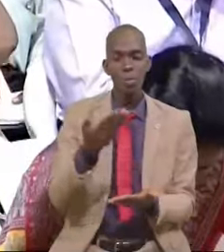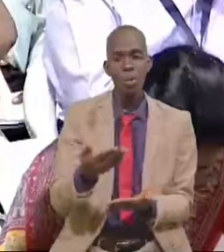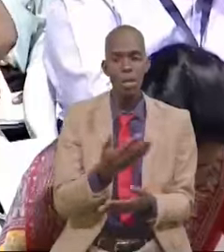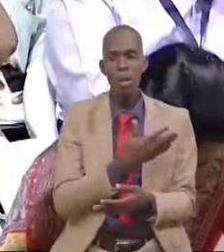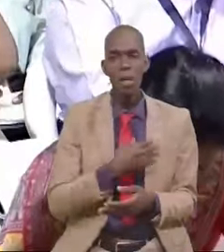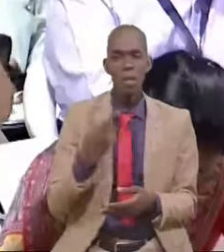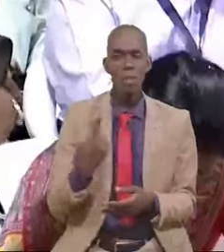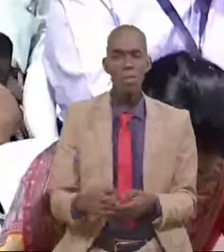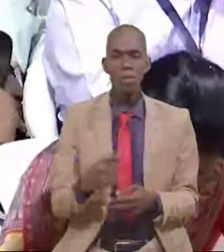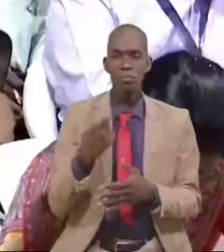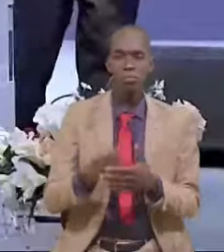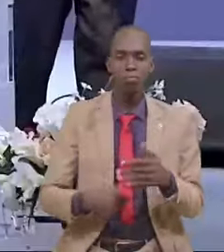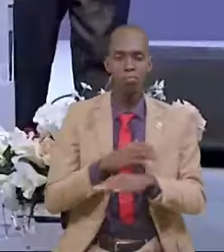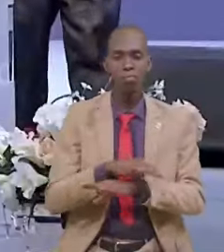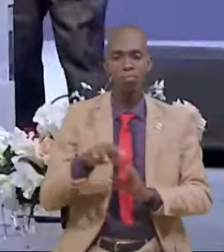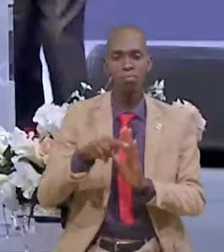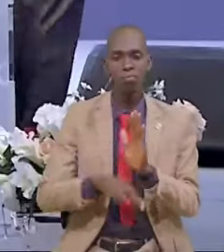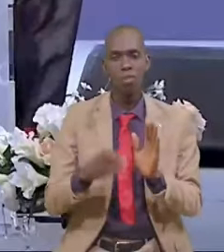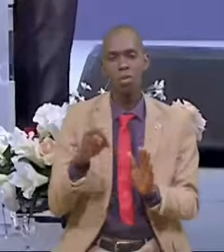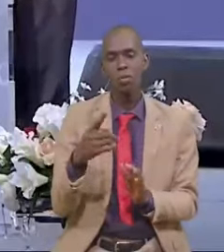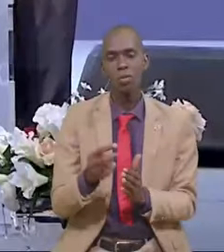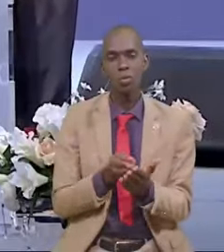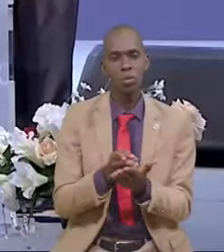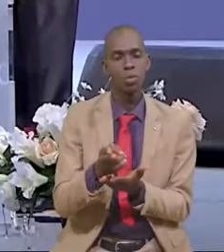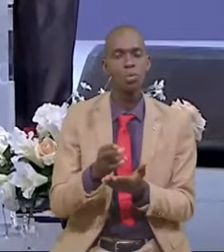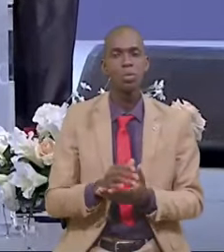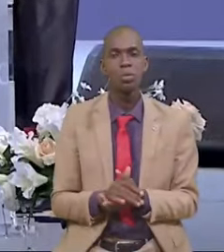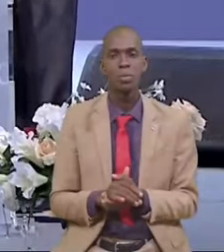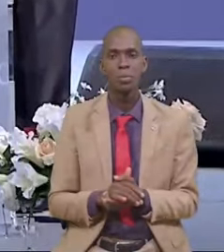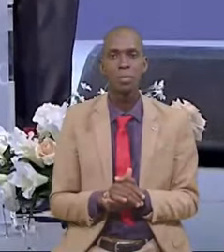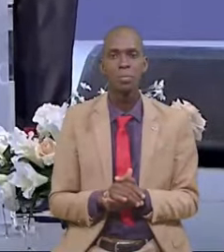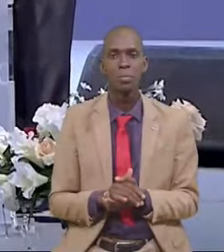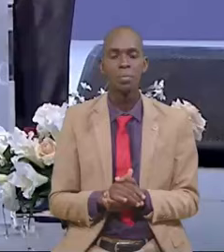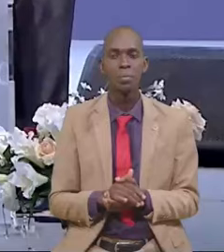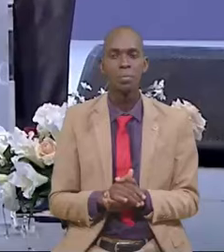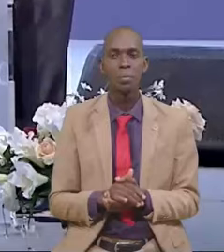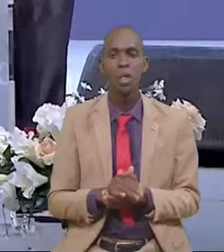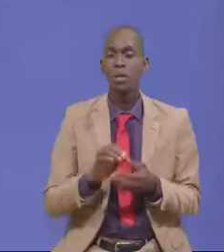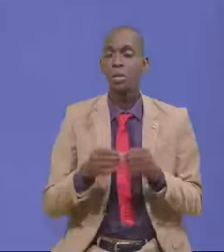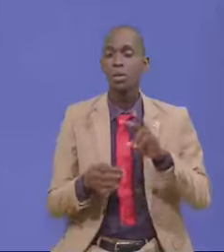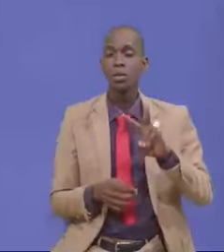Premier point, l'acquisition et la valeur inestimable de la vérité.